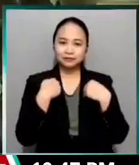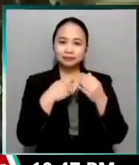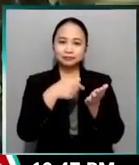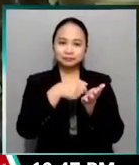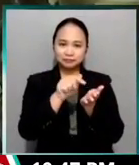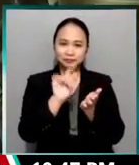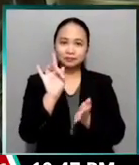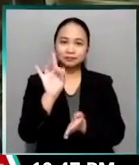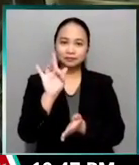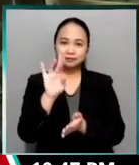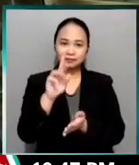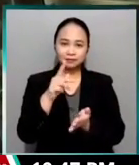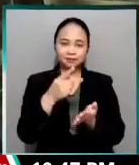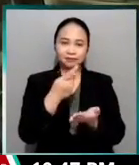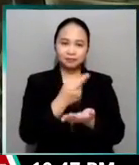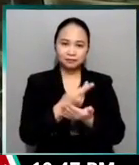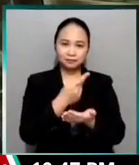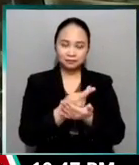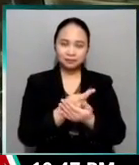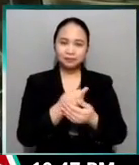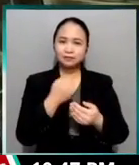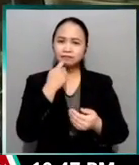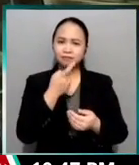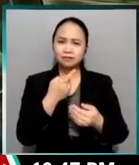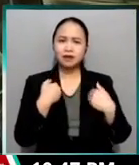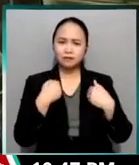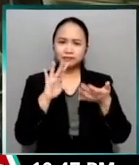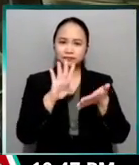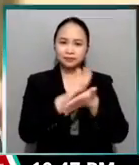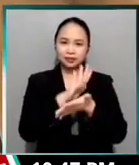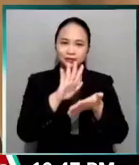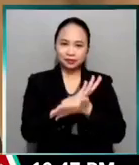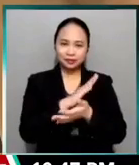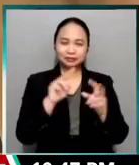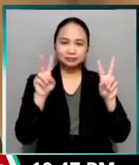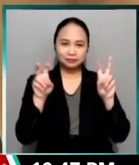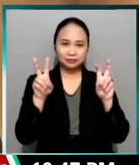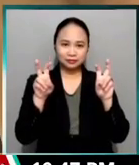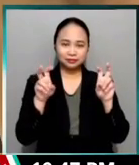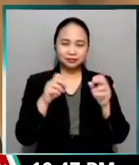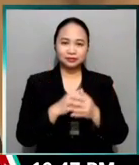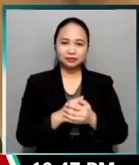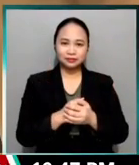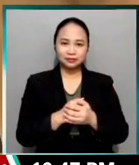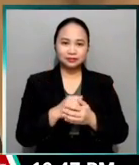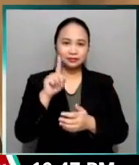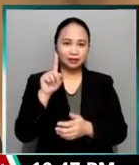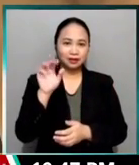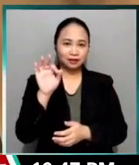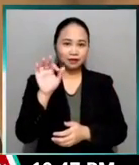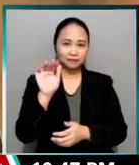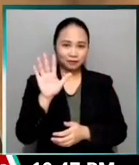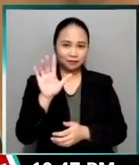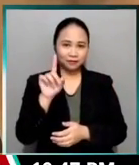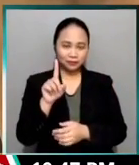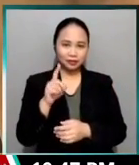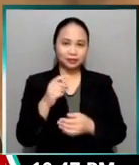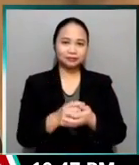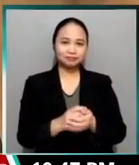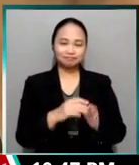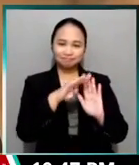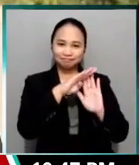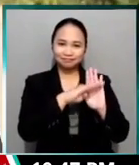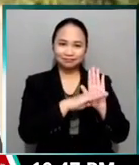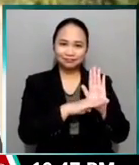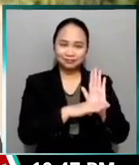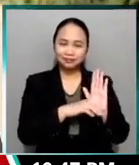18,000 pesos. Aniya may mga dokumento tungkol sa aparisyon gaya ng 1951 Papal Decree na nagsasabing hindi